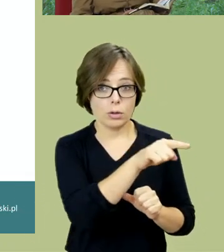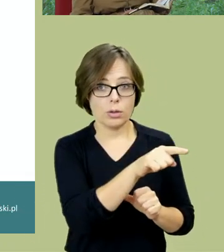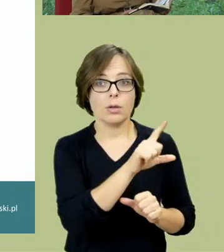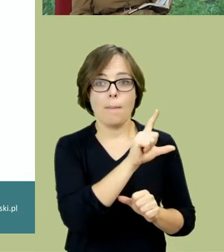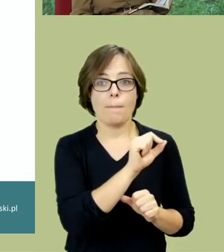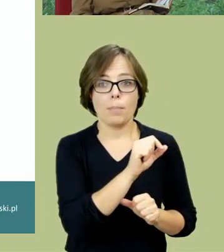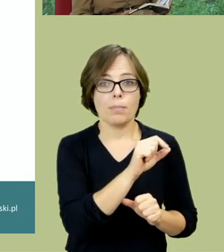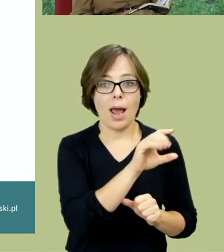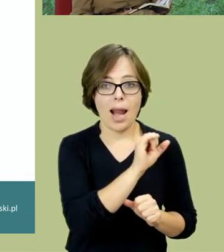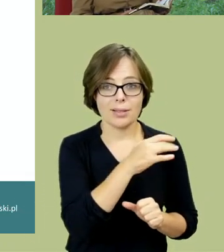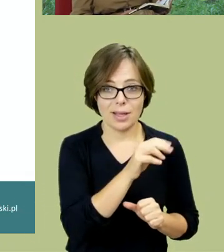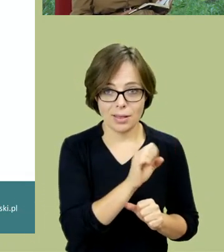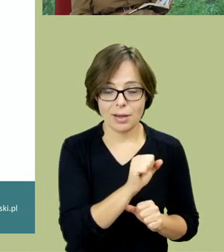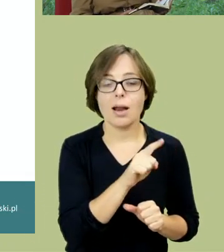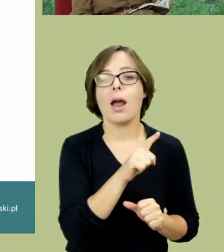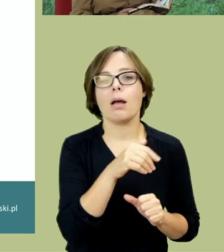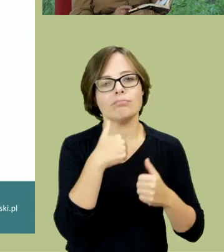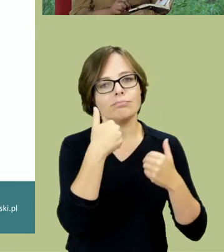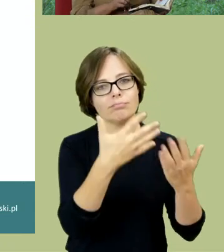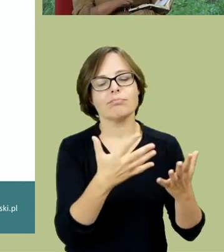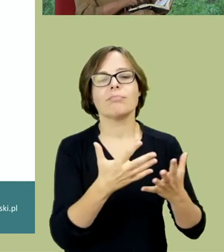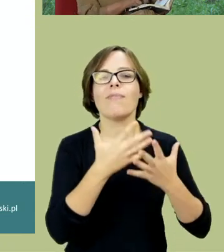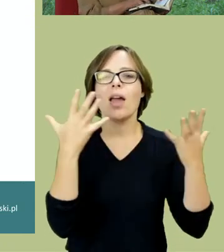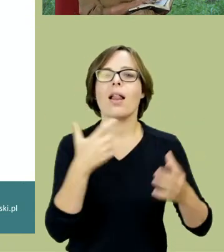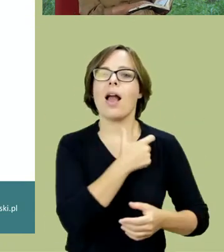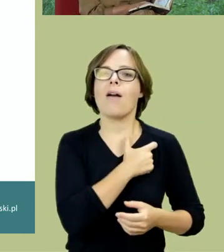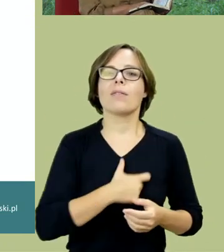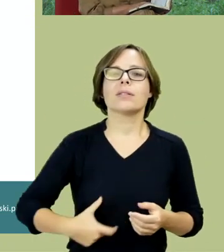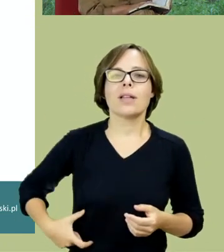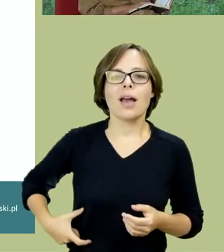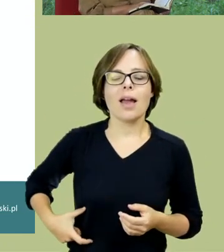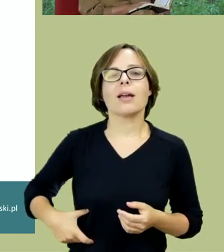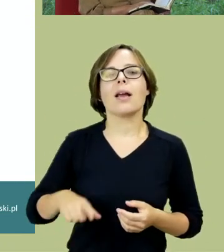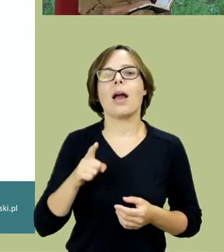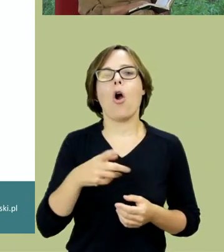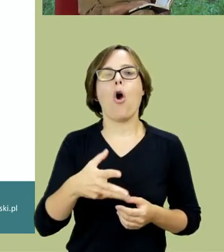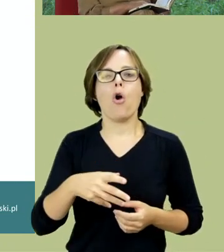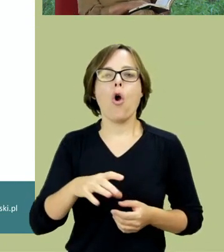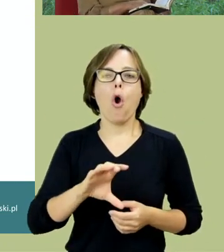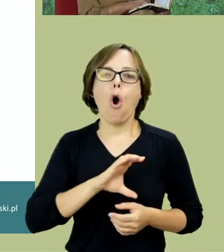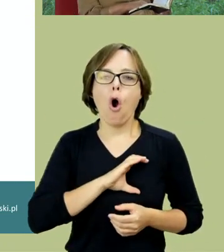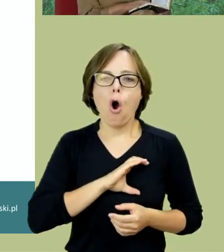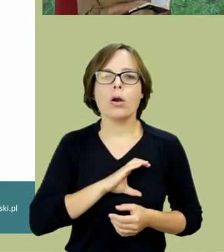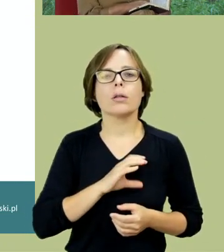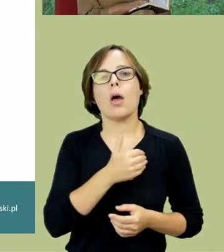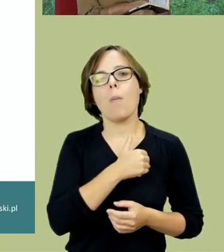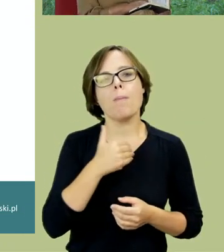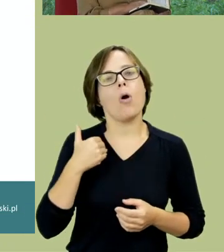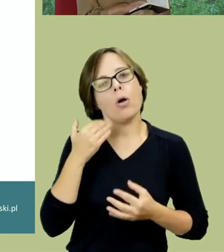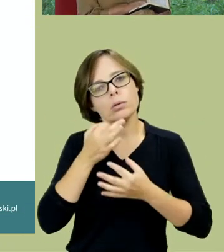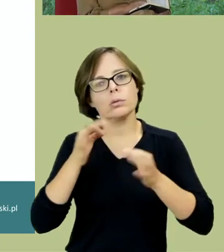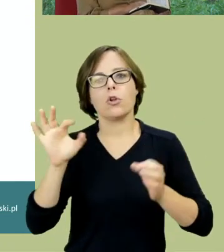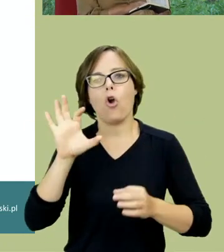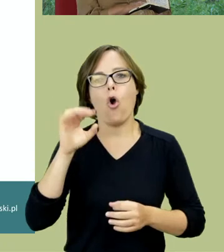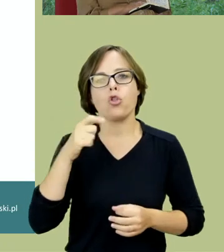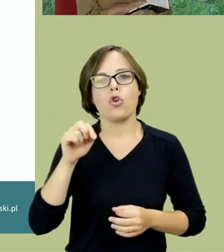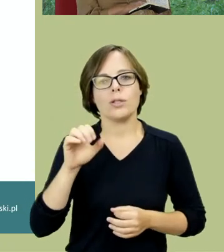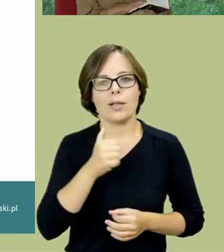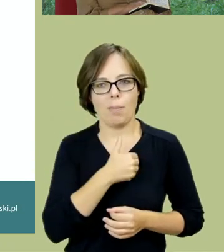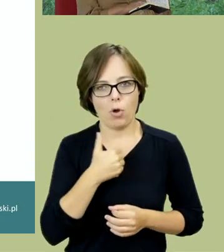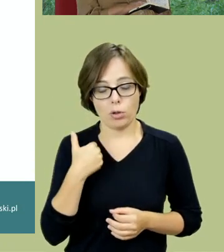odznaczona została Wielką Wstęgą Orderu Odrodzenia Polski. i została odznaczona tym orderem